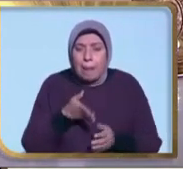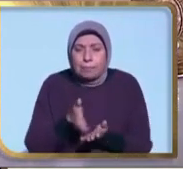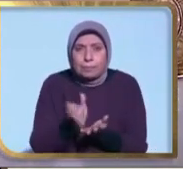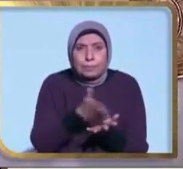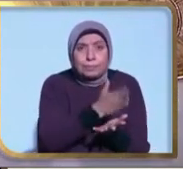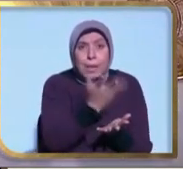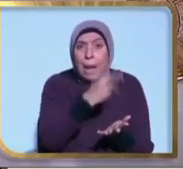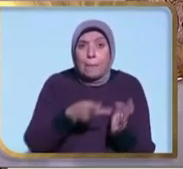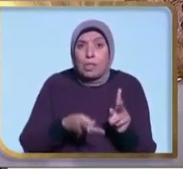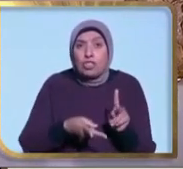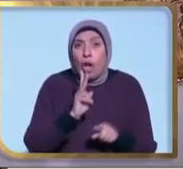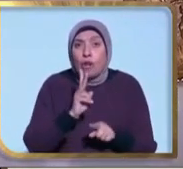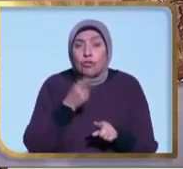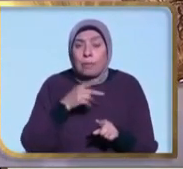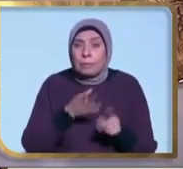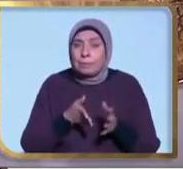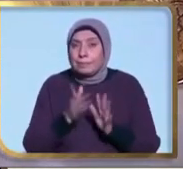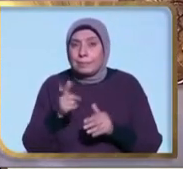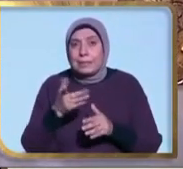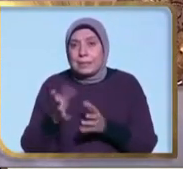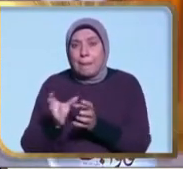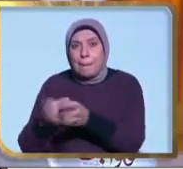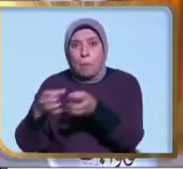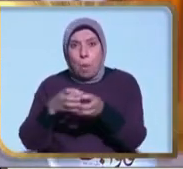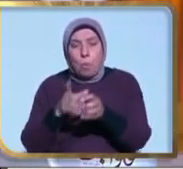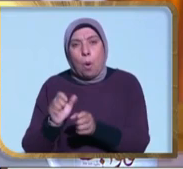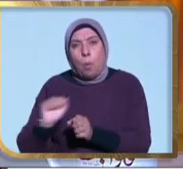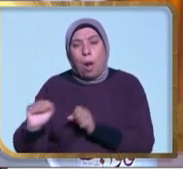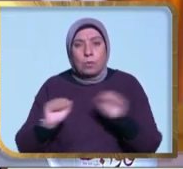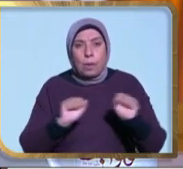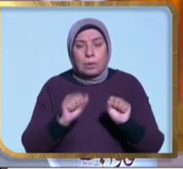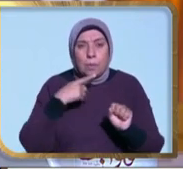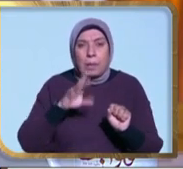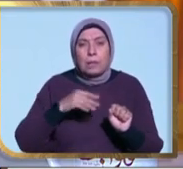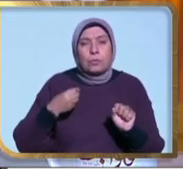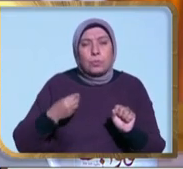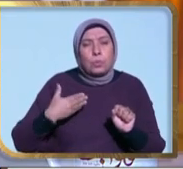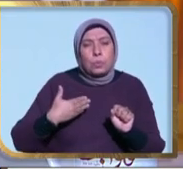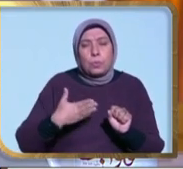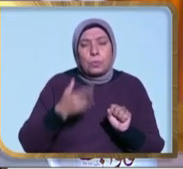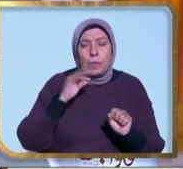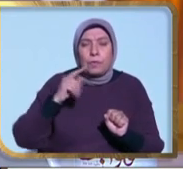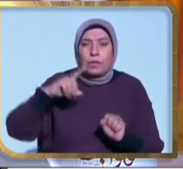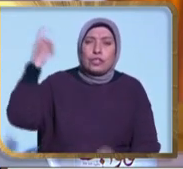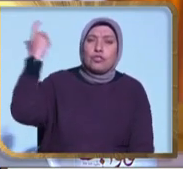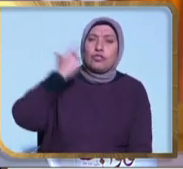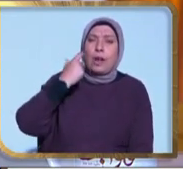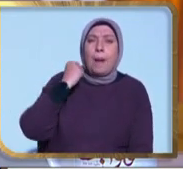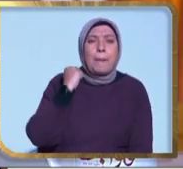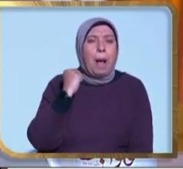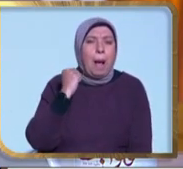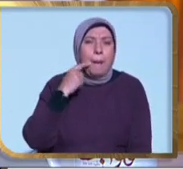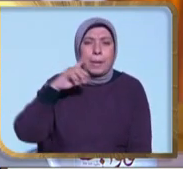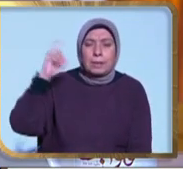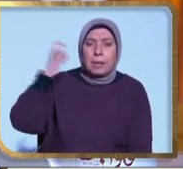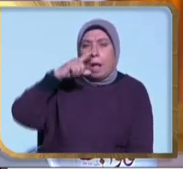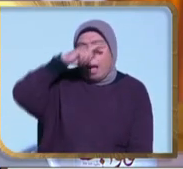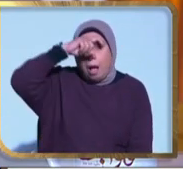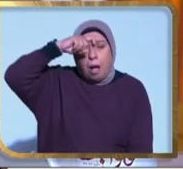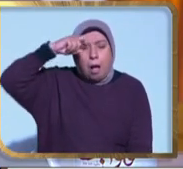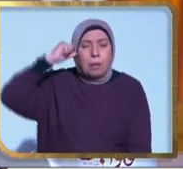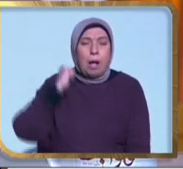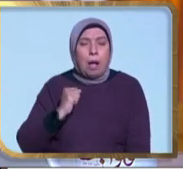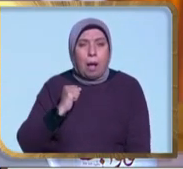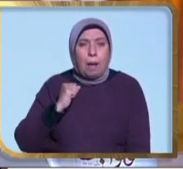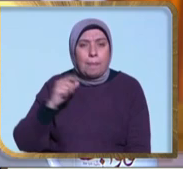بيه عشان ما يختلفو بعد شويه الجو حر والشمس شديده في صحراء سيناء فاضل تهم هذه